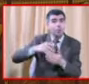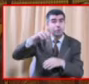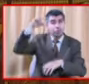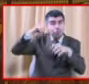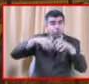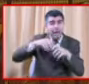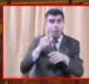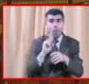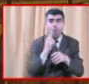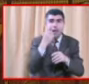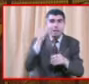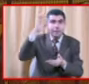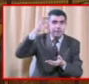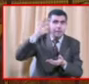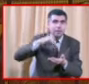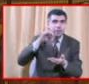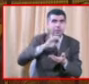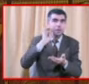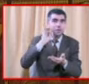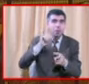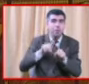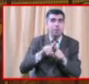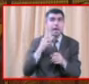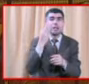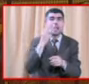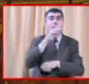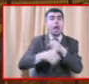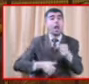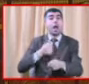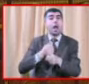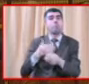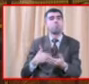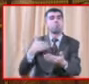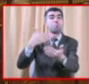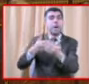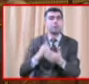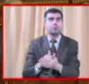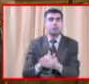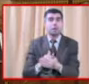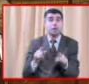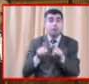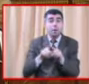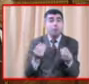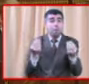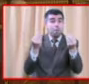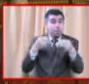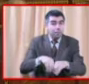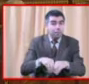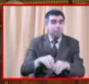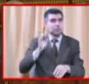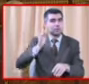قطرة غيث جديدة لفترة 3 سنوات مقبلة. الكارثة كشفت عن اختلال يجب أن